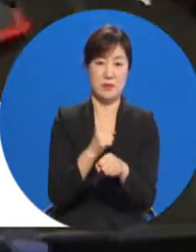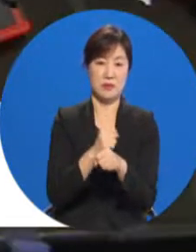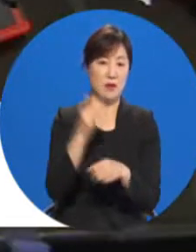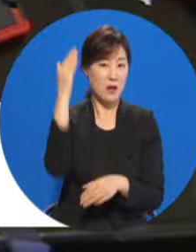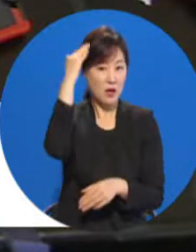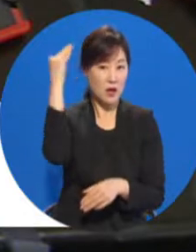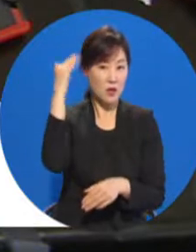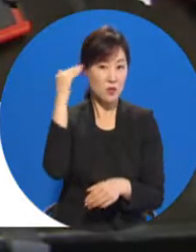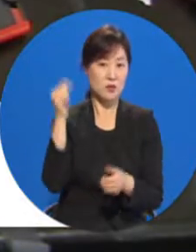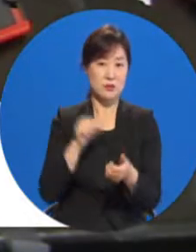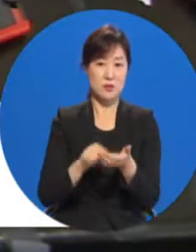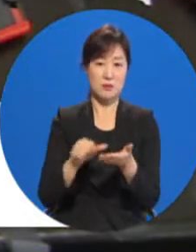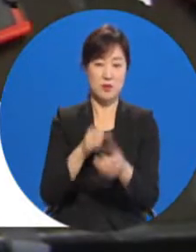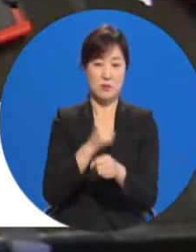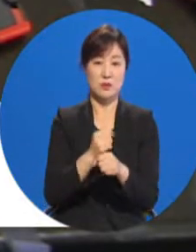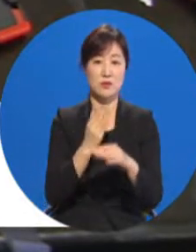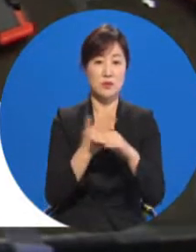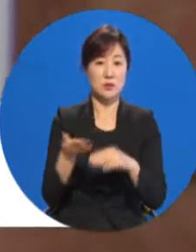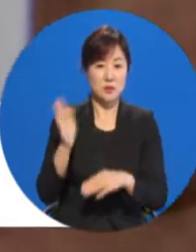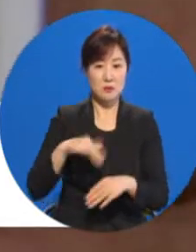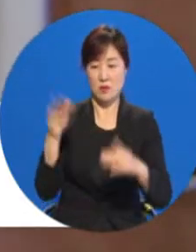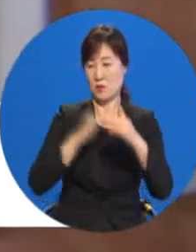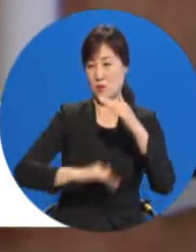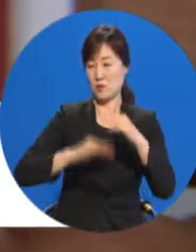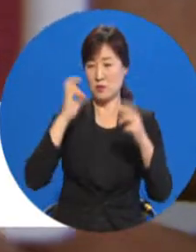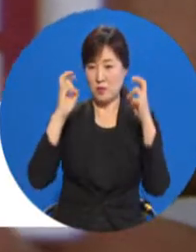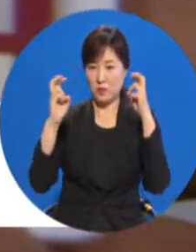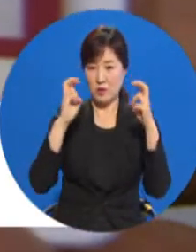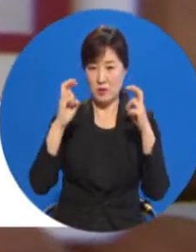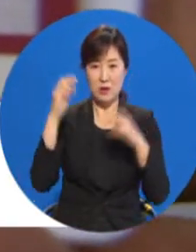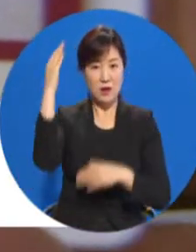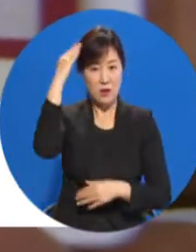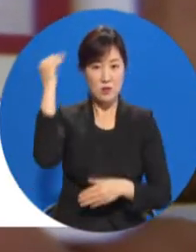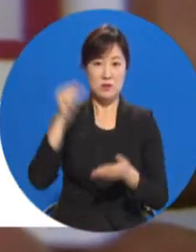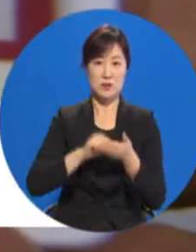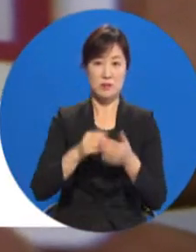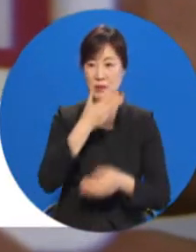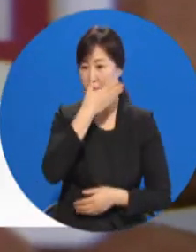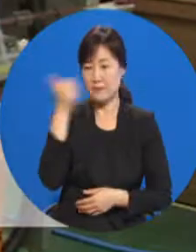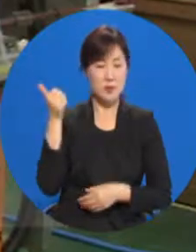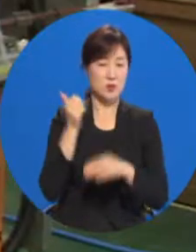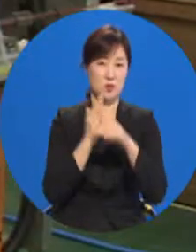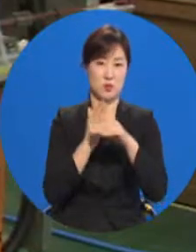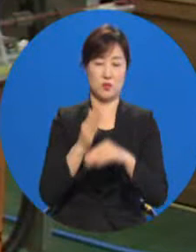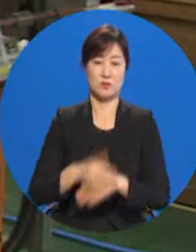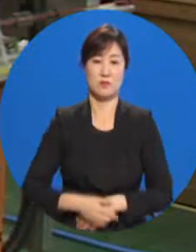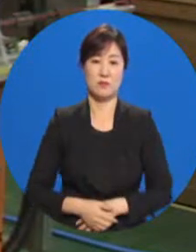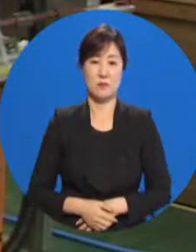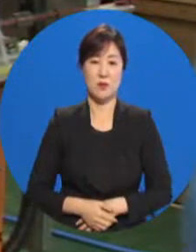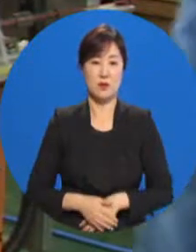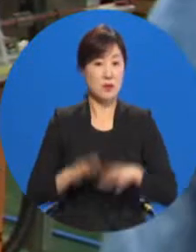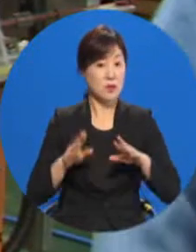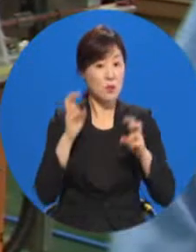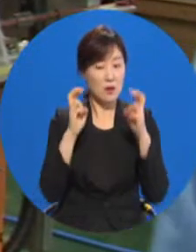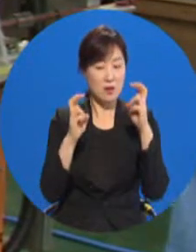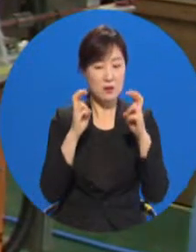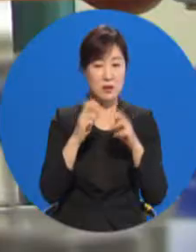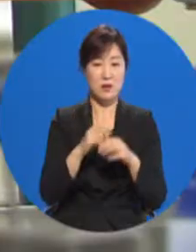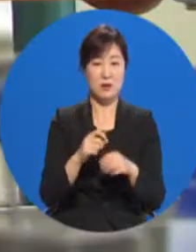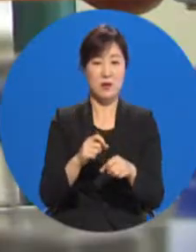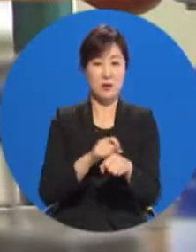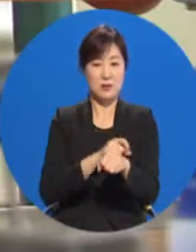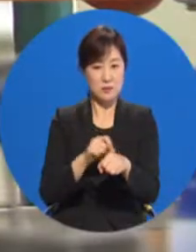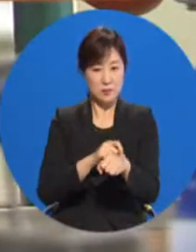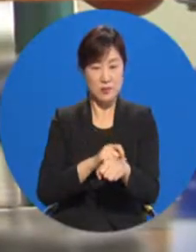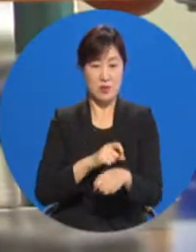있지만 정작 공공기관과 공기업들은 국산 제품을 외면하는 것으로 나타났습니다. 이 기업의 경우 10여 개의 특허를